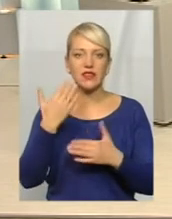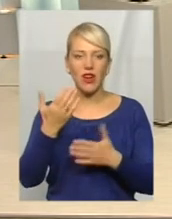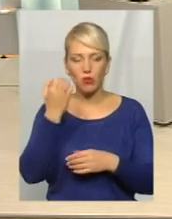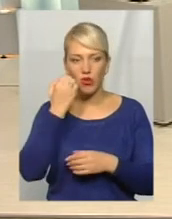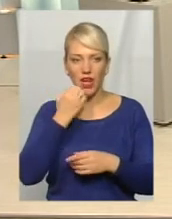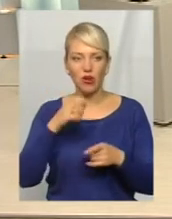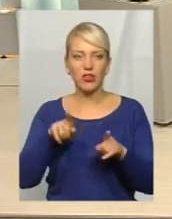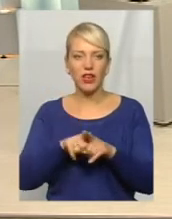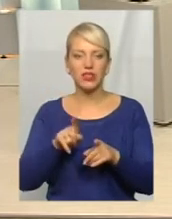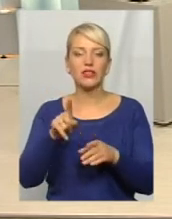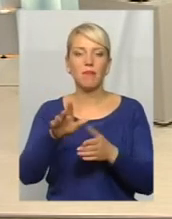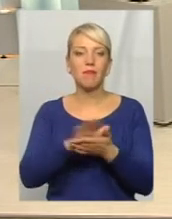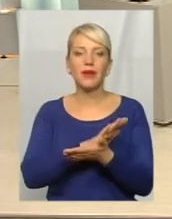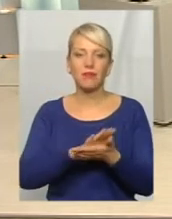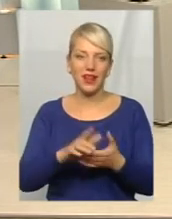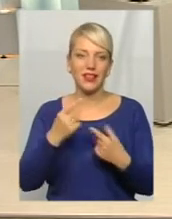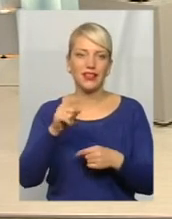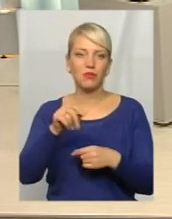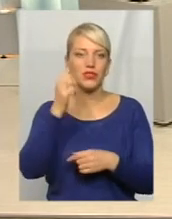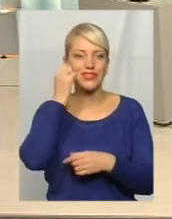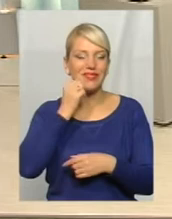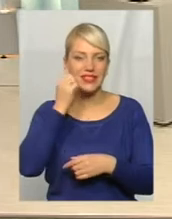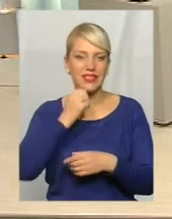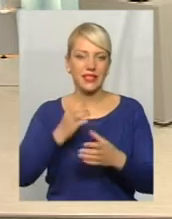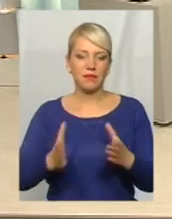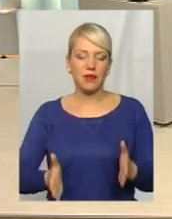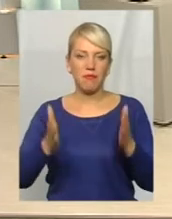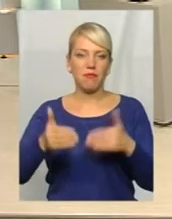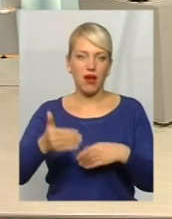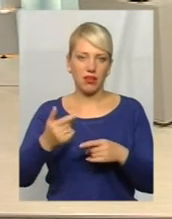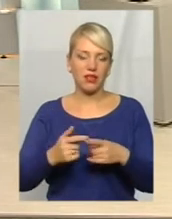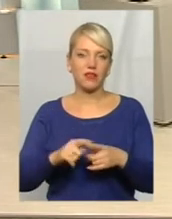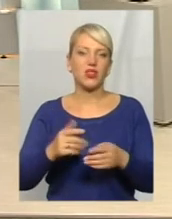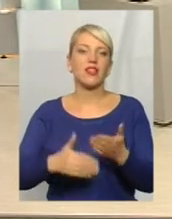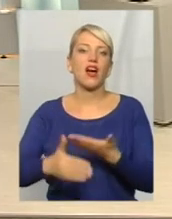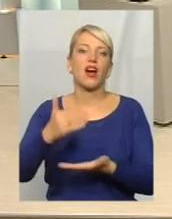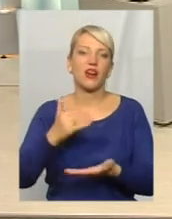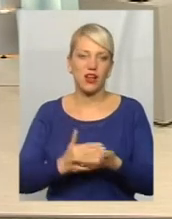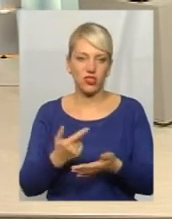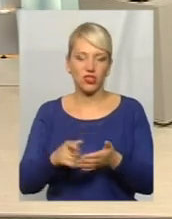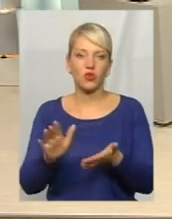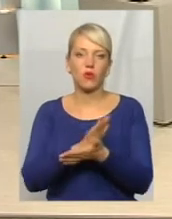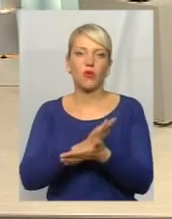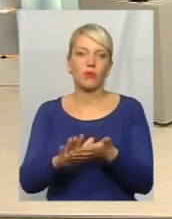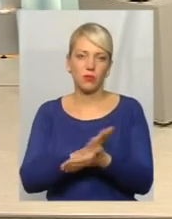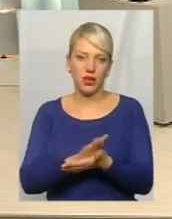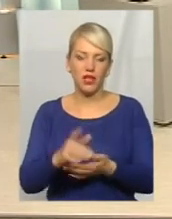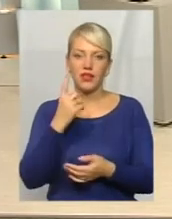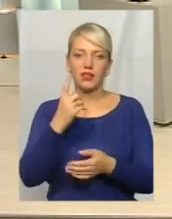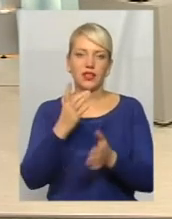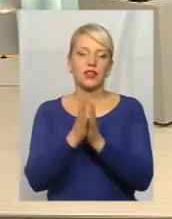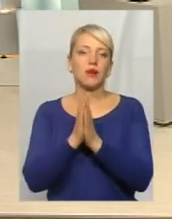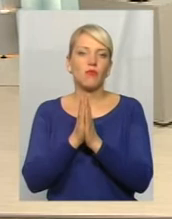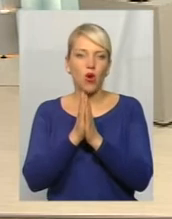подякою теж прибрали. Там не були ті старі сміттєві баки. Нарешті його винесли, попідмітали. Єдине це прохання,